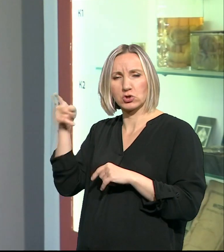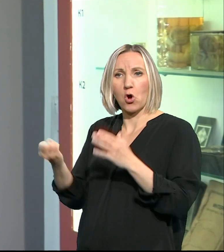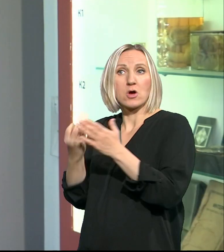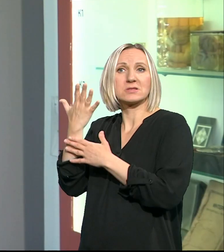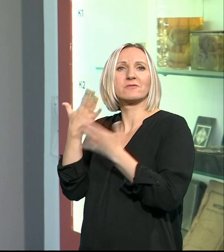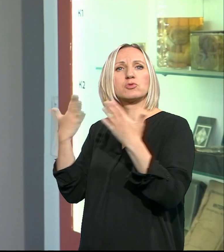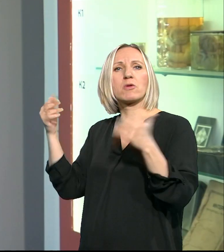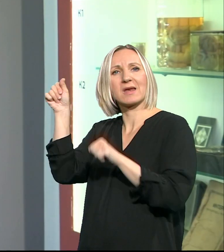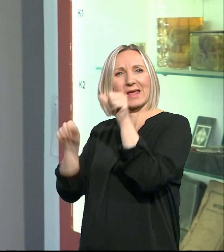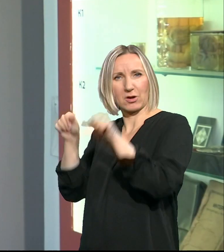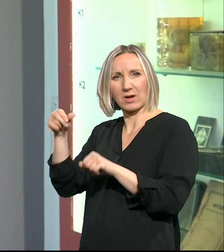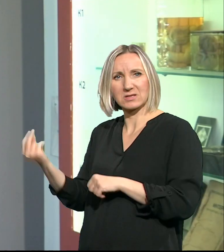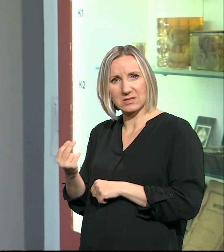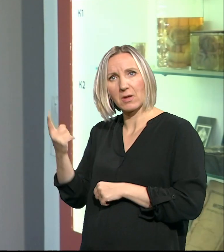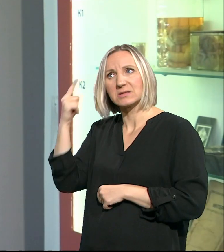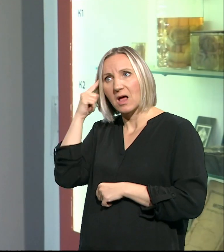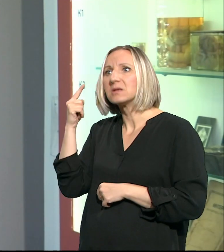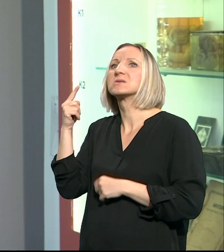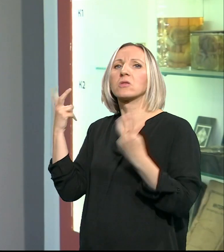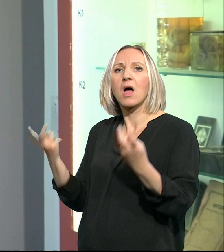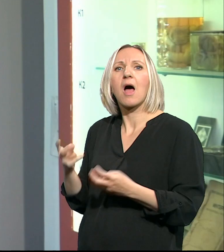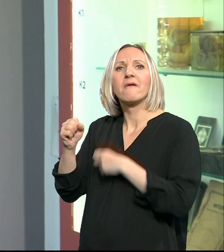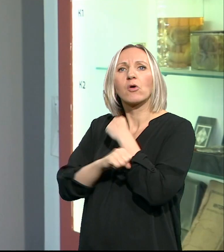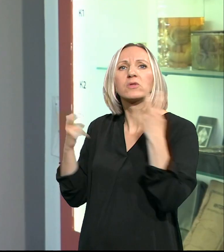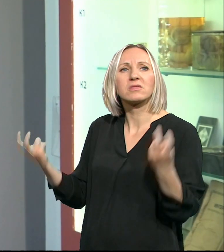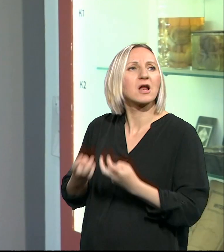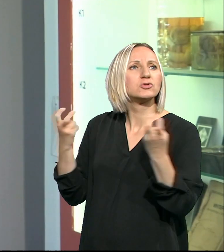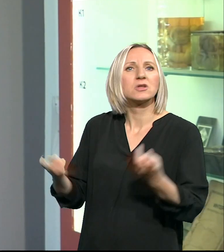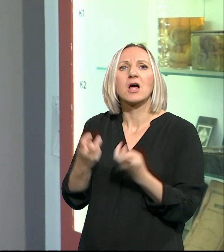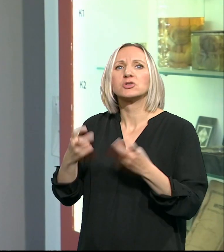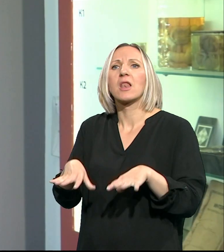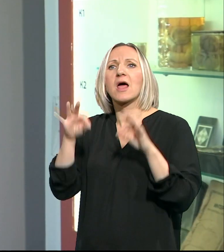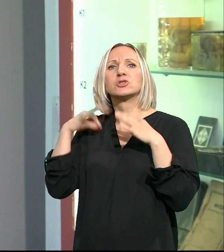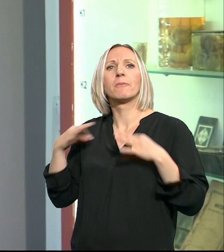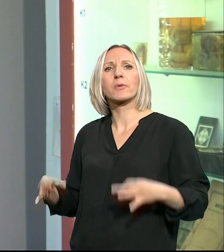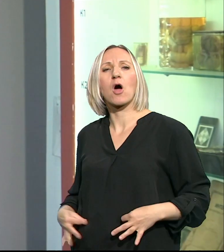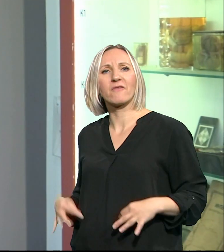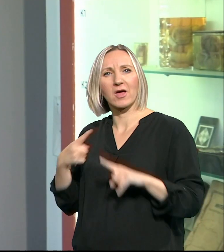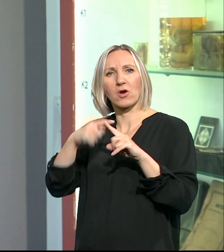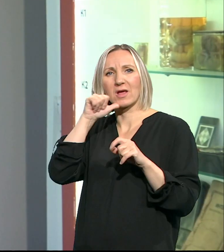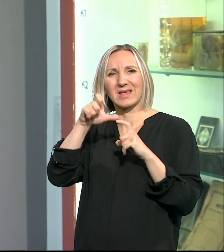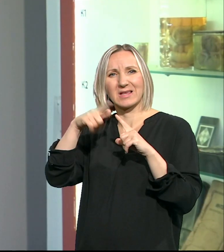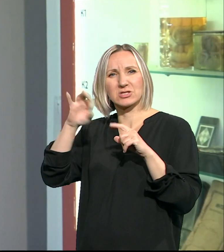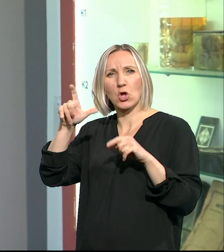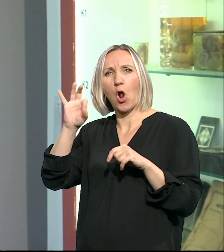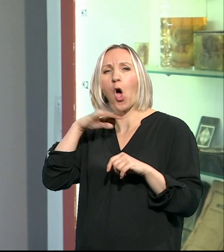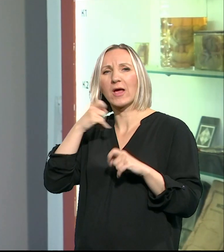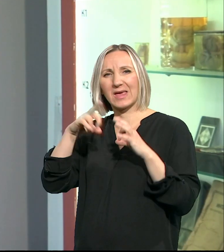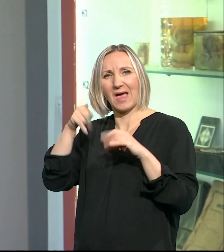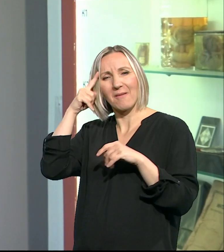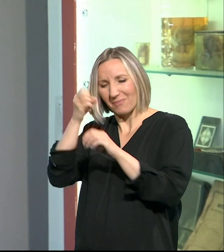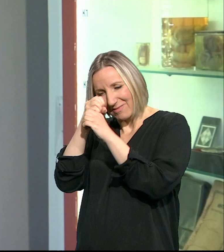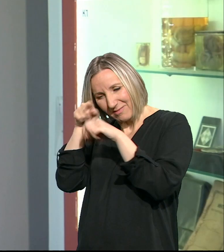u Srbiji, da na sve strane uprava fakulteta pokušava da nađe profesora histologije i predložio je da